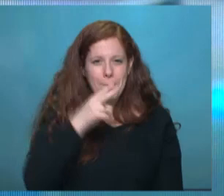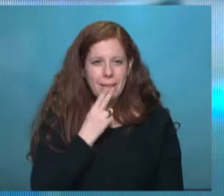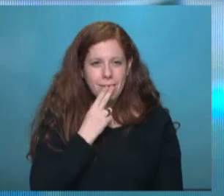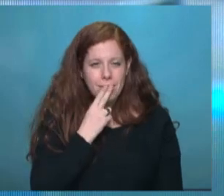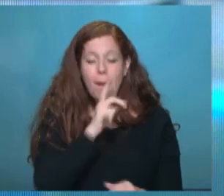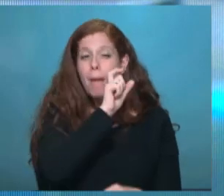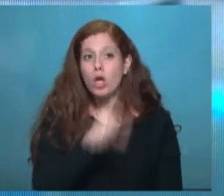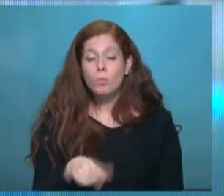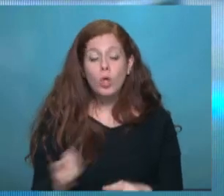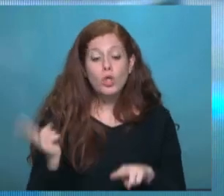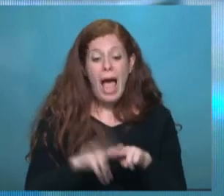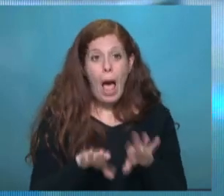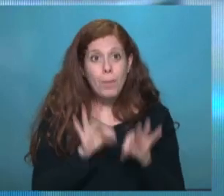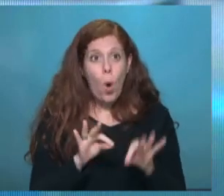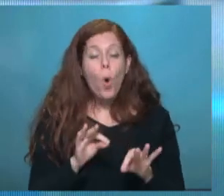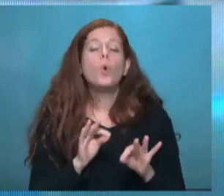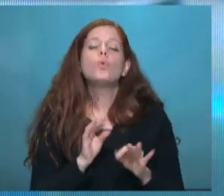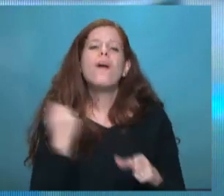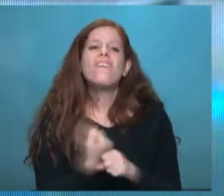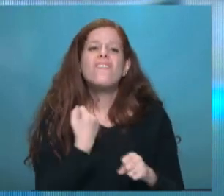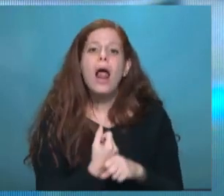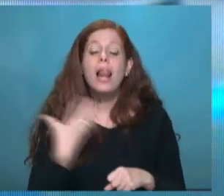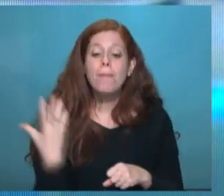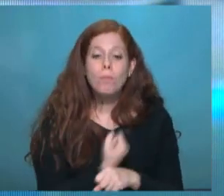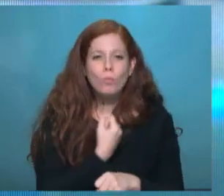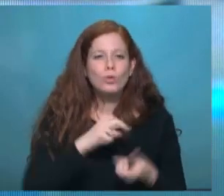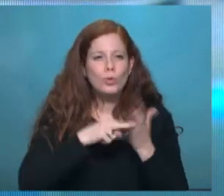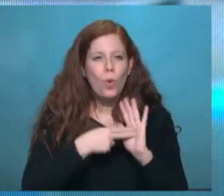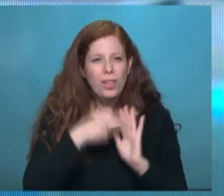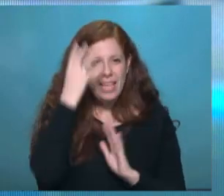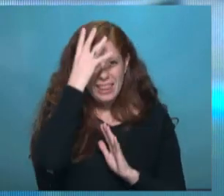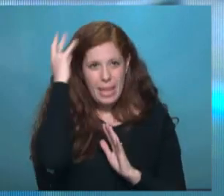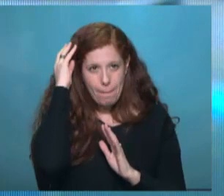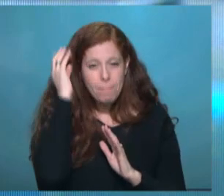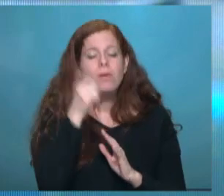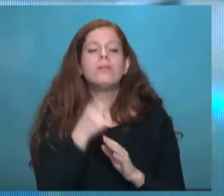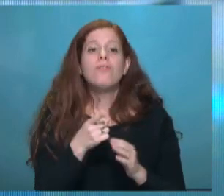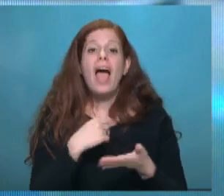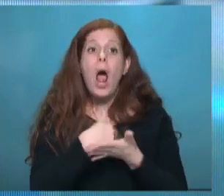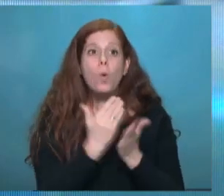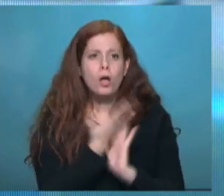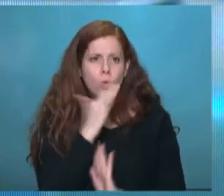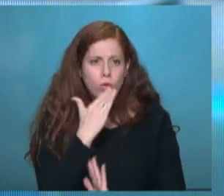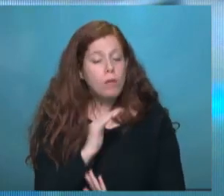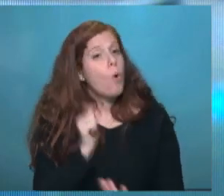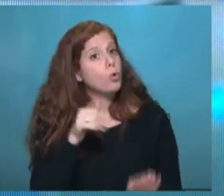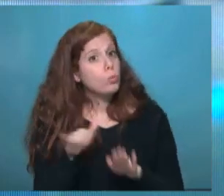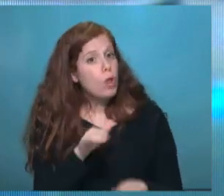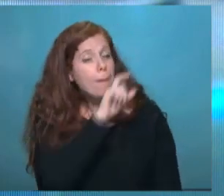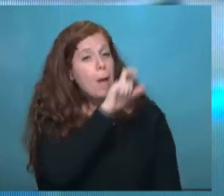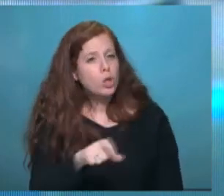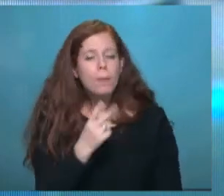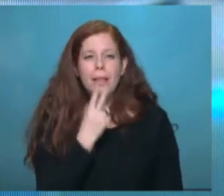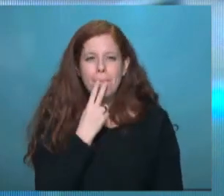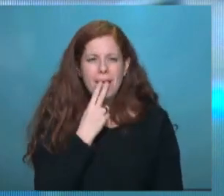לאחר הבחירות הוא יפעל למימוש תוכנית טראמפ, הקמת מדינה פלסטינית וחלוקה של ירושלים. ראש הממשלה בתגובה מאשים את בנט